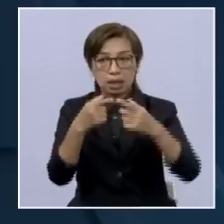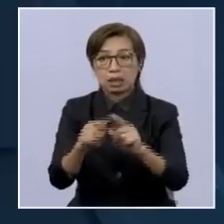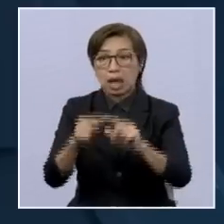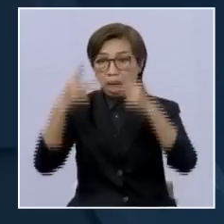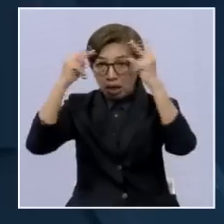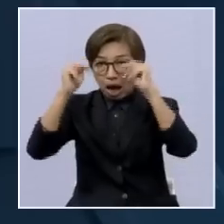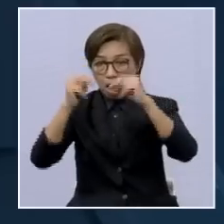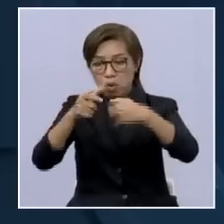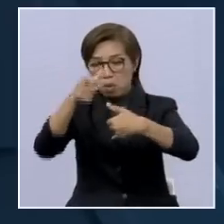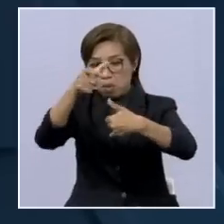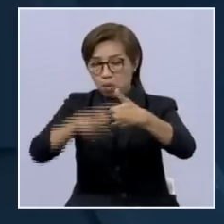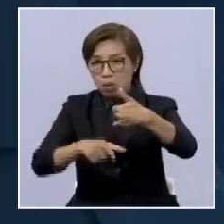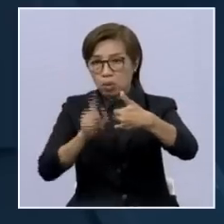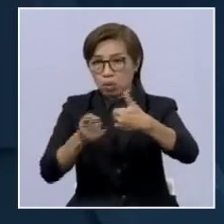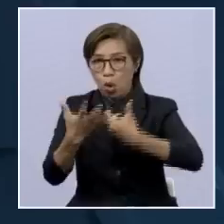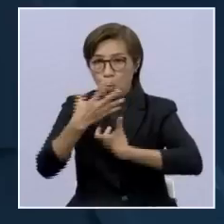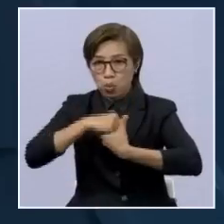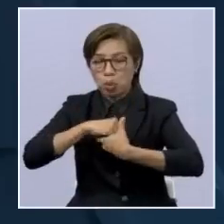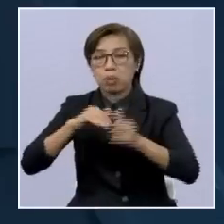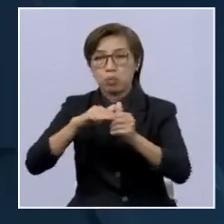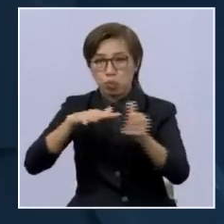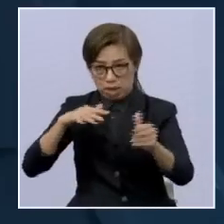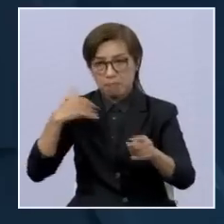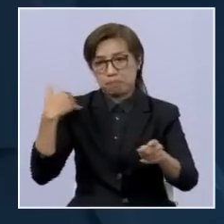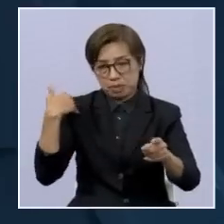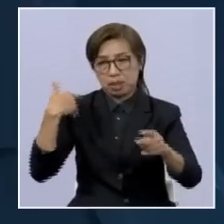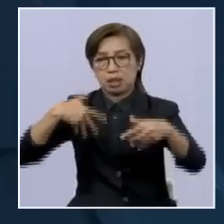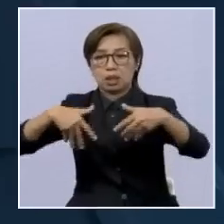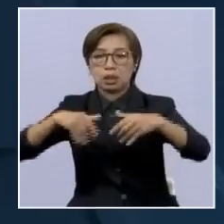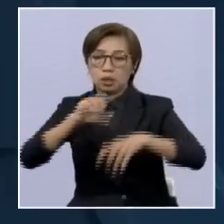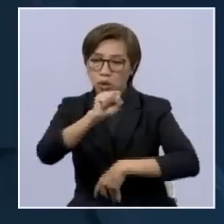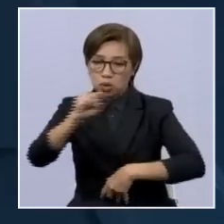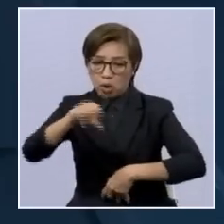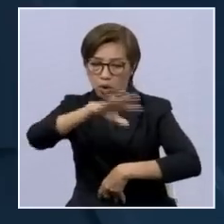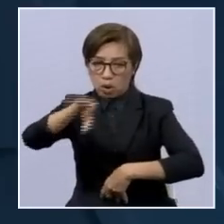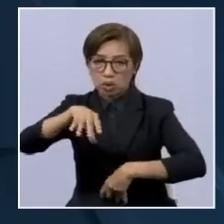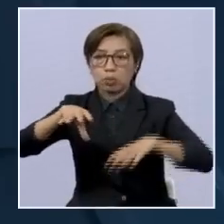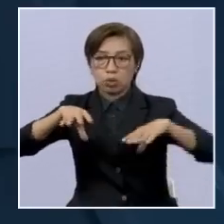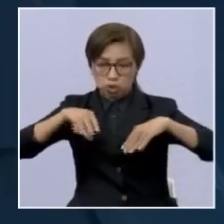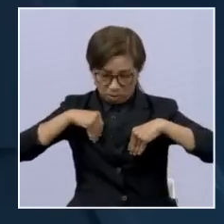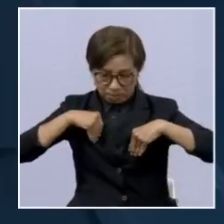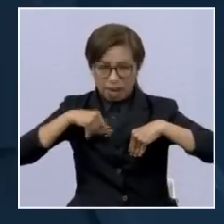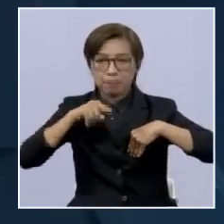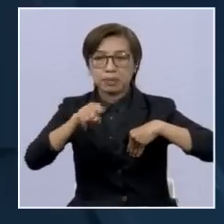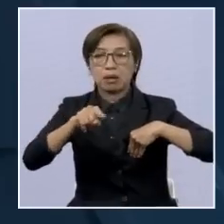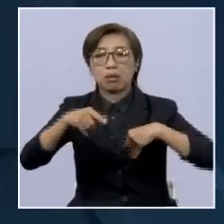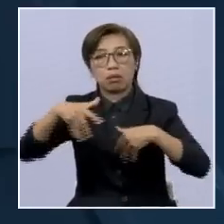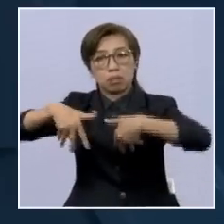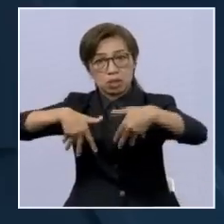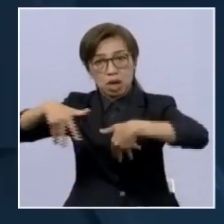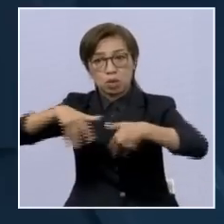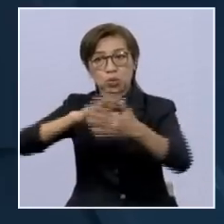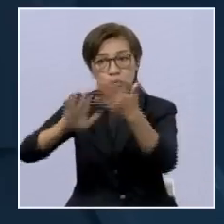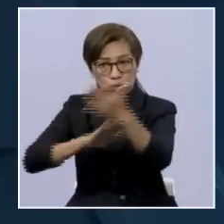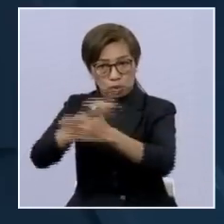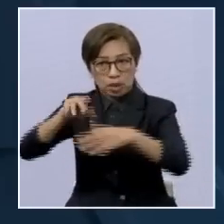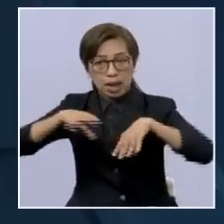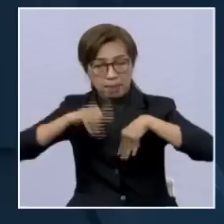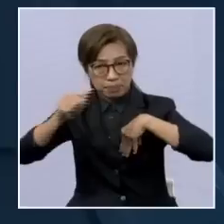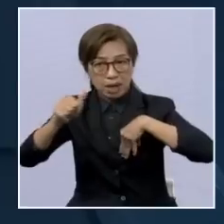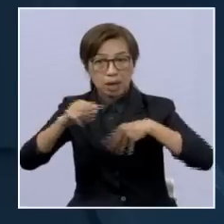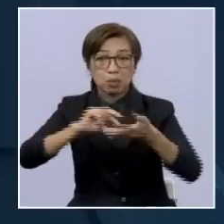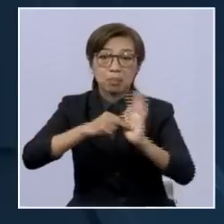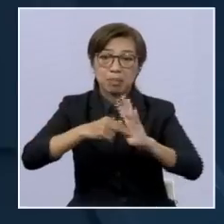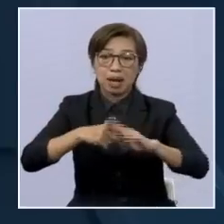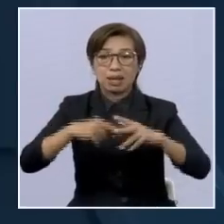ผู้นำเป็นที่ยอมรับของคนทั้งสภาทั้งประเทศตำแหน่งนายกรัฐมนตรีไม่ใช่ของเล่นของใครหรือตระกูลใดนายกคือหน้